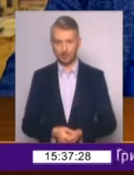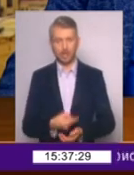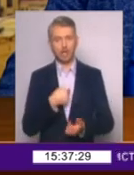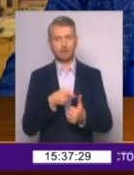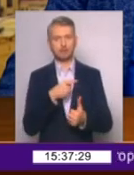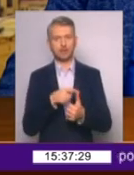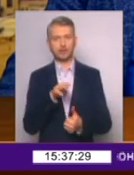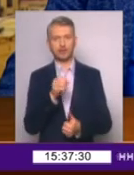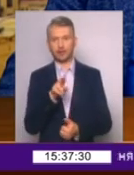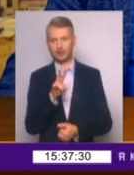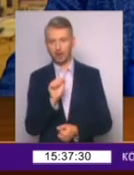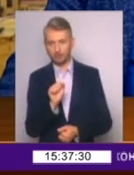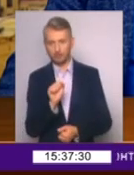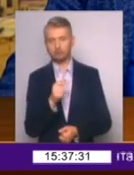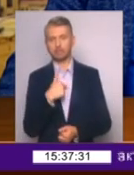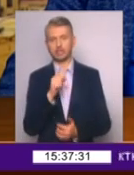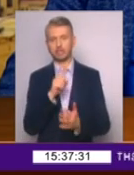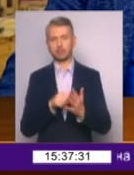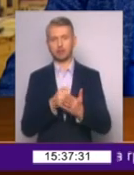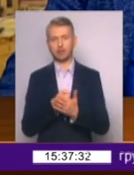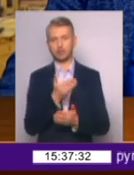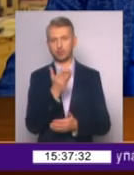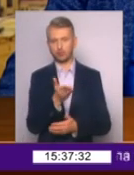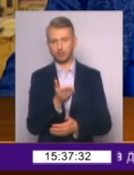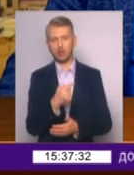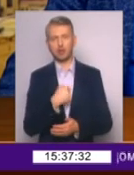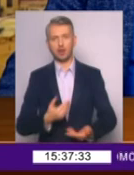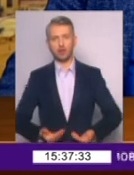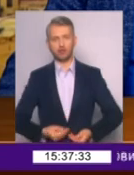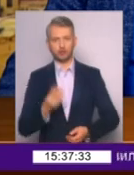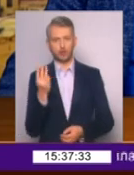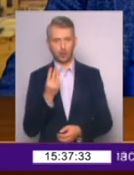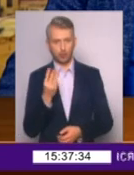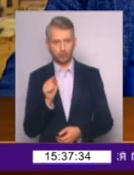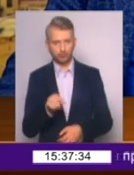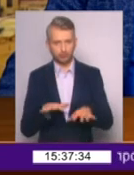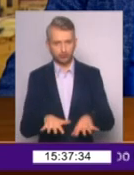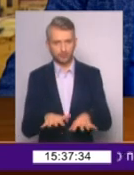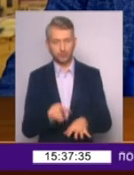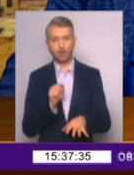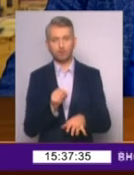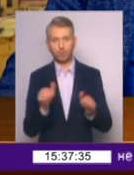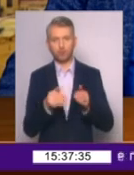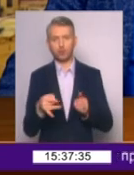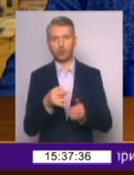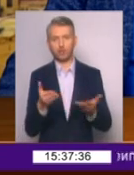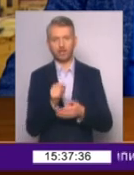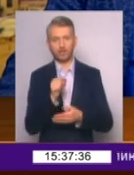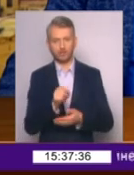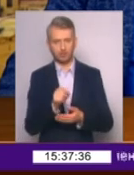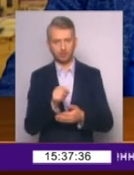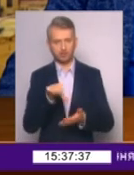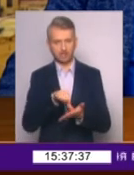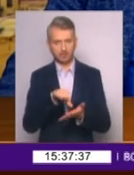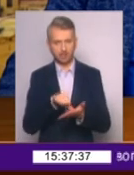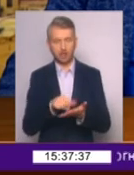звати Тетяна, і, власне, в мене запитання до пана Михайла. Я живу на Троєщині, і, власне, в тому ж мікрорайоні, який він